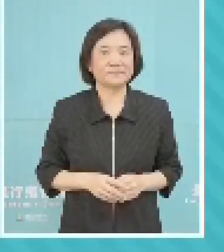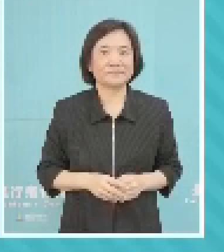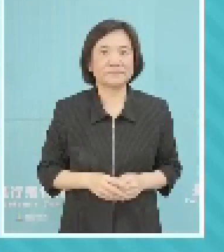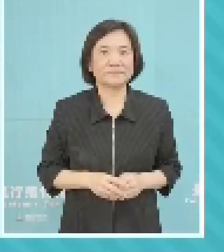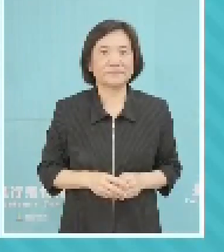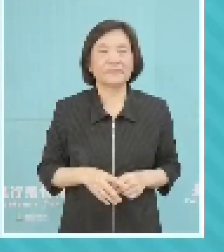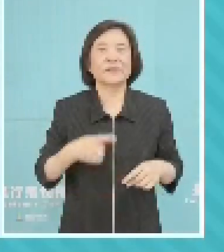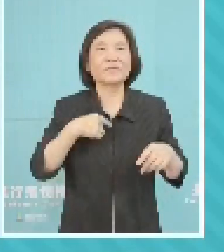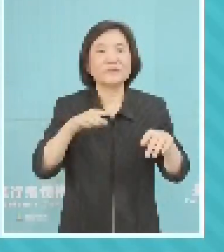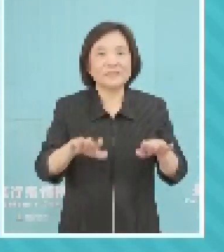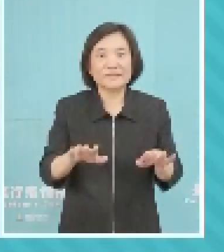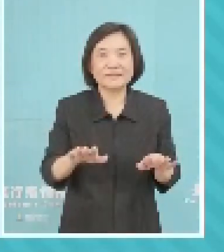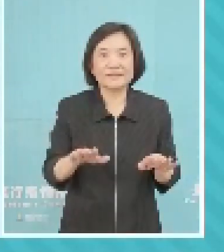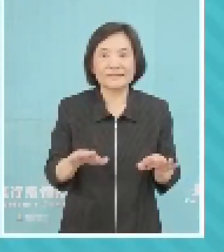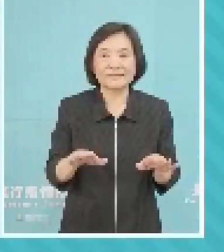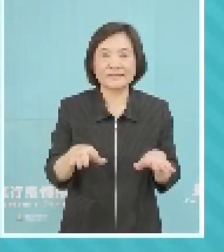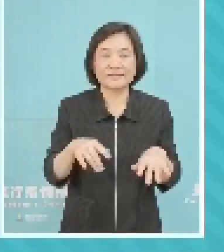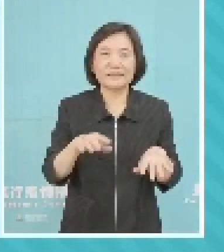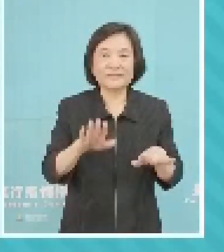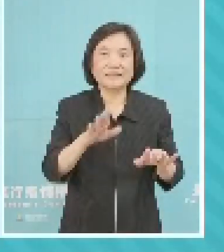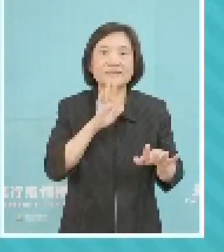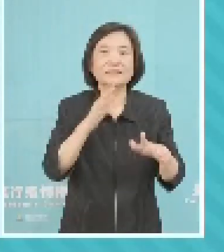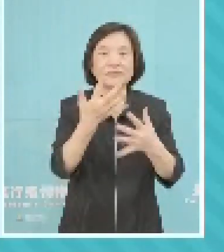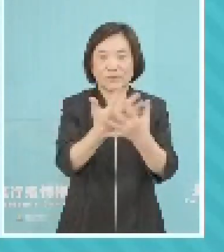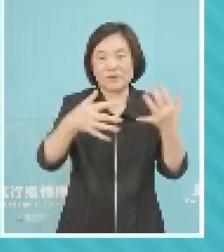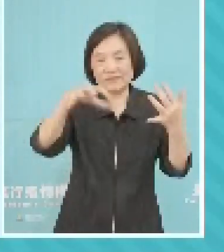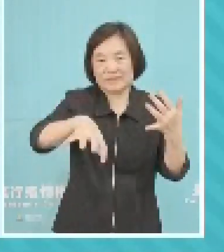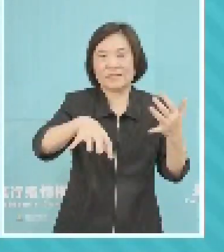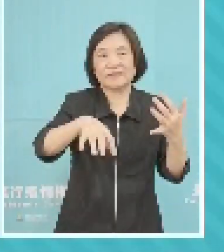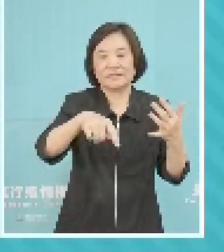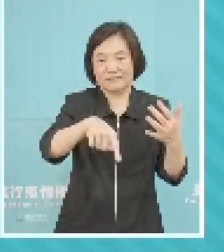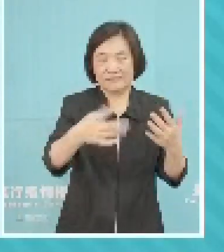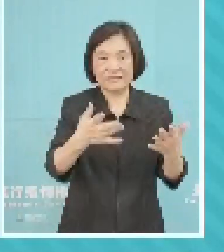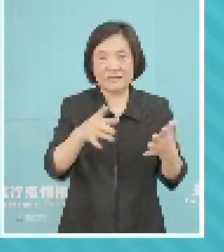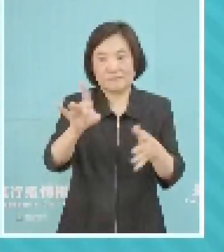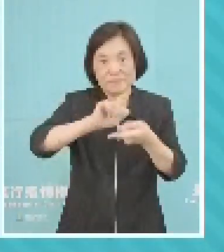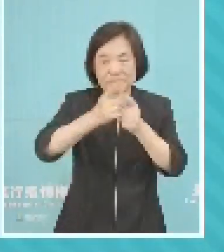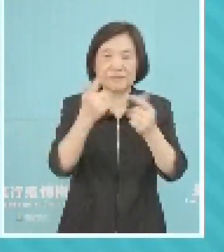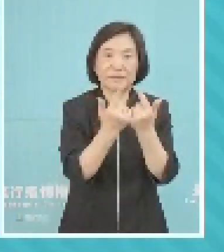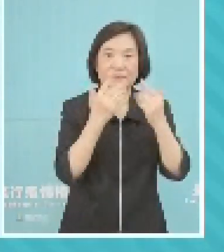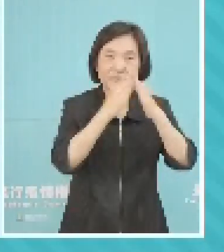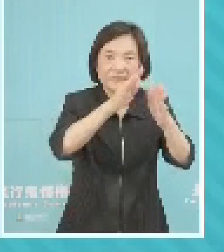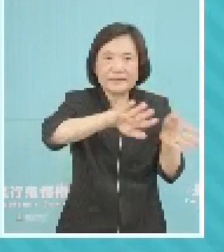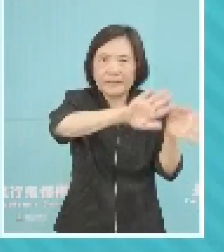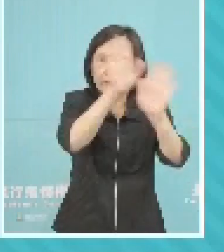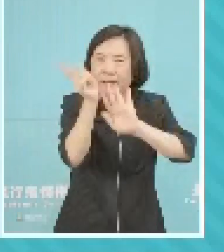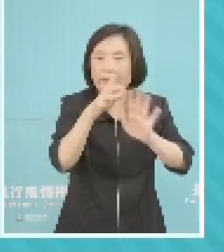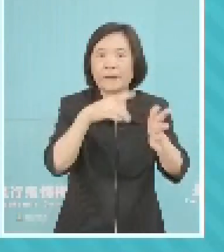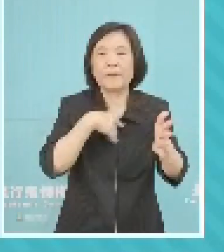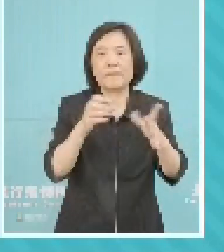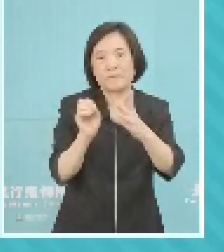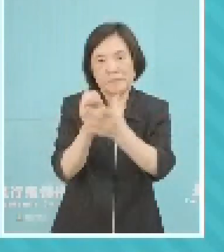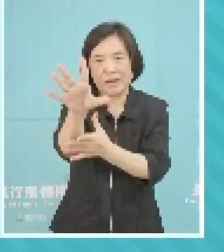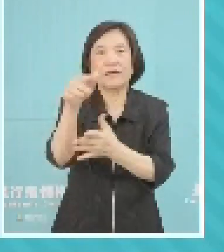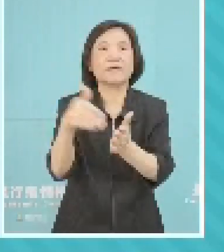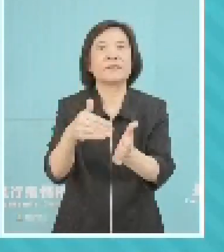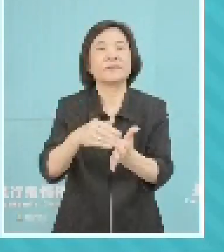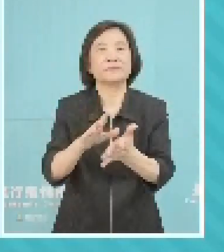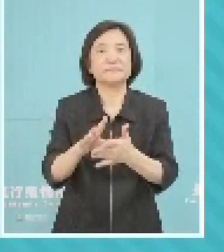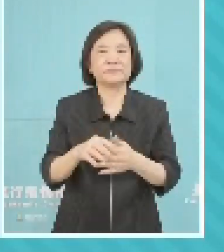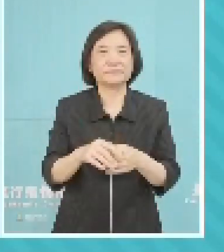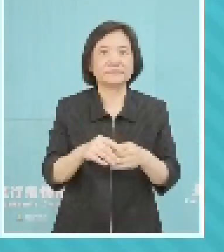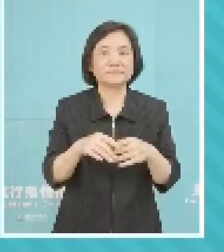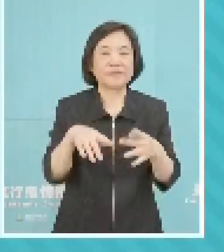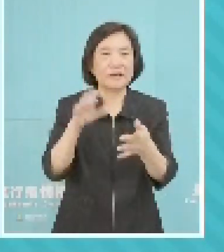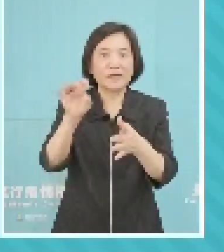过这个平台，你知道吗，把台北市的现况告诉大家，他也跟大家讲说我们